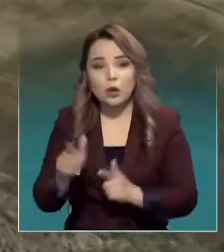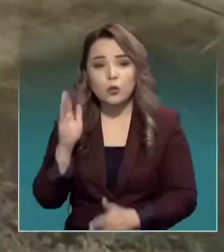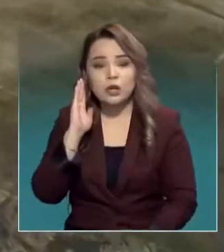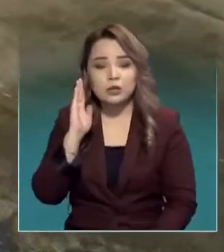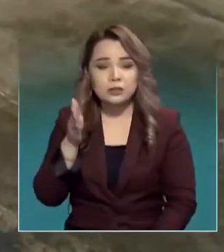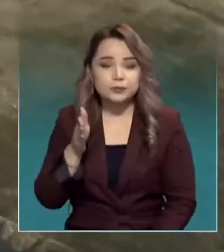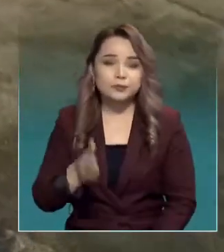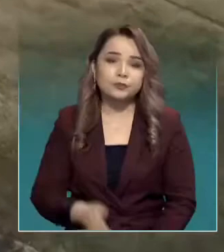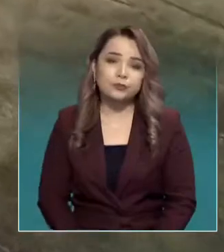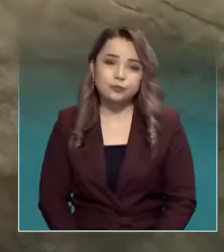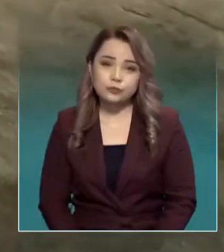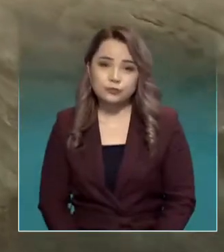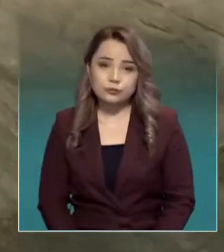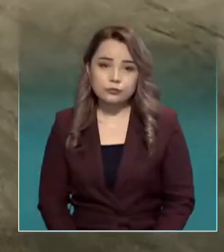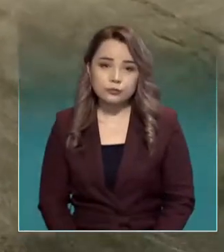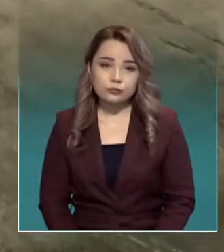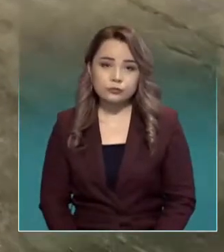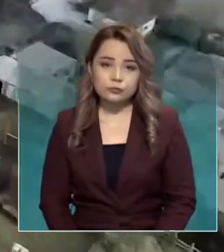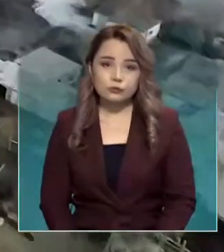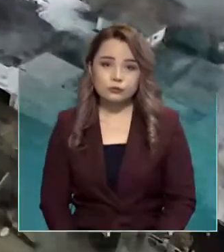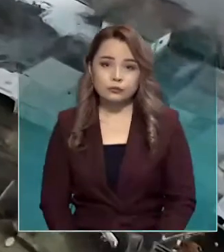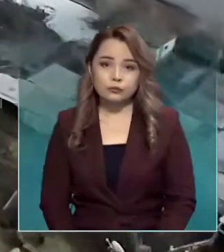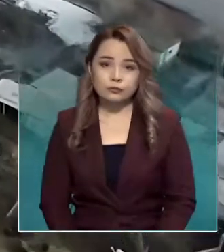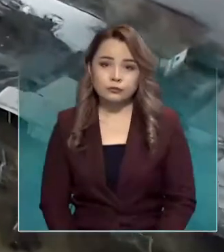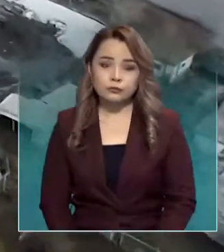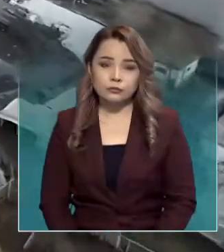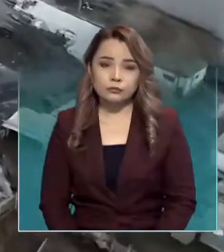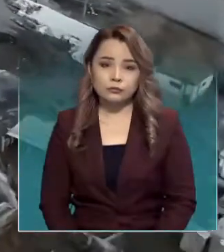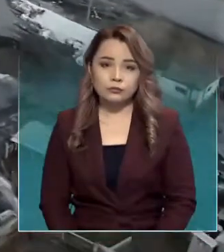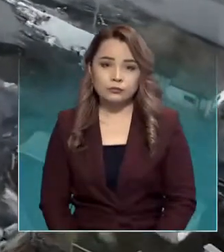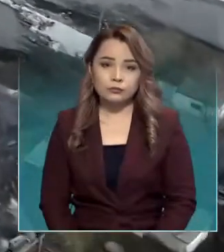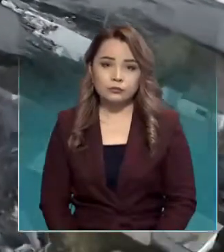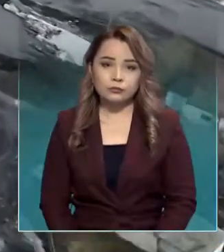әзірленетін болды. Раушан Сайлауқызы, Олжас Берікбай, өңірдегі тілшілердің көмегімен апта.